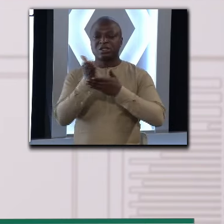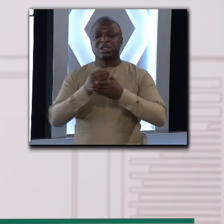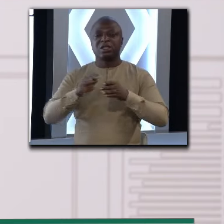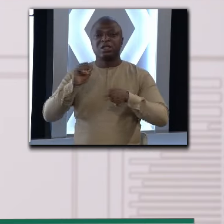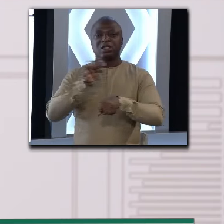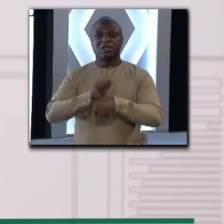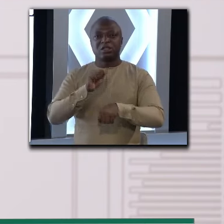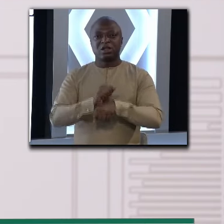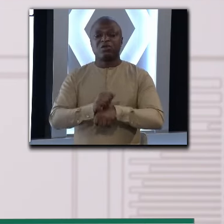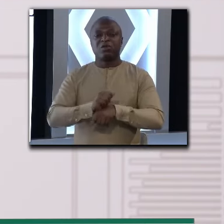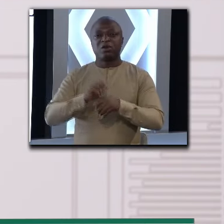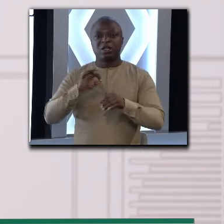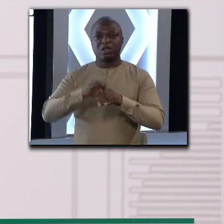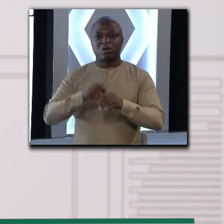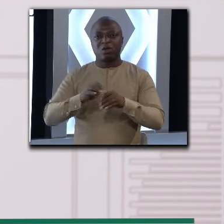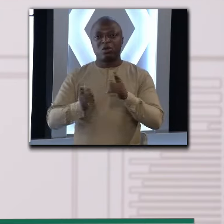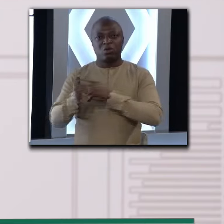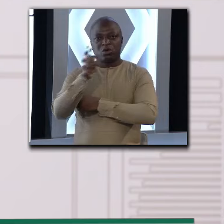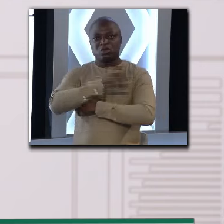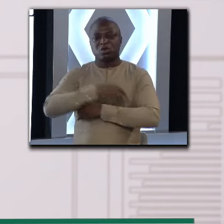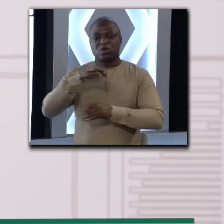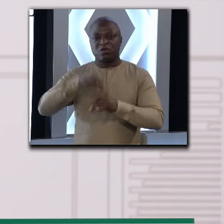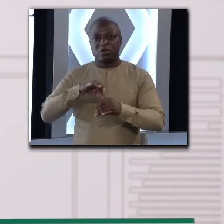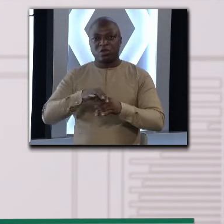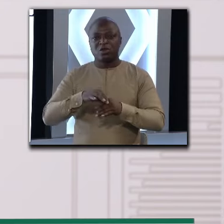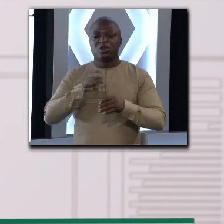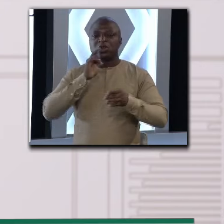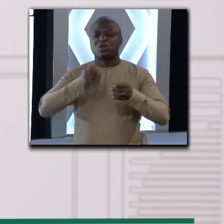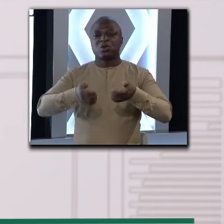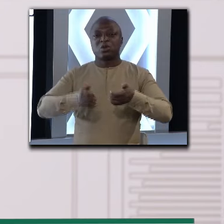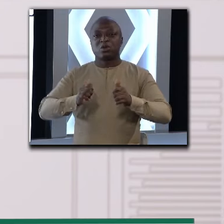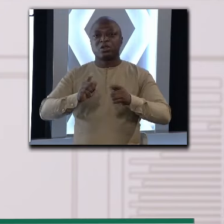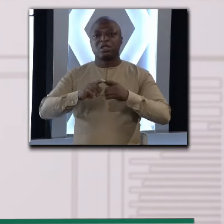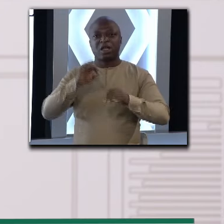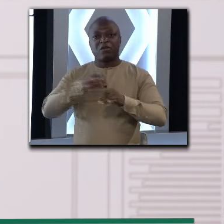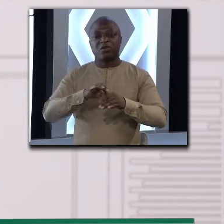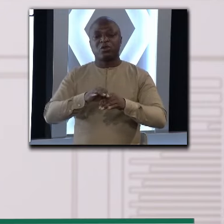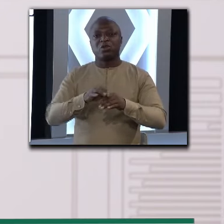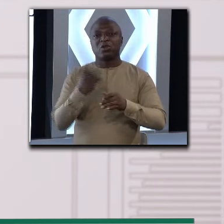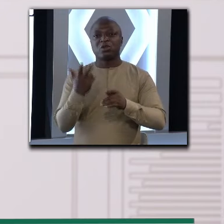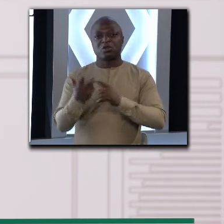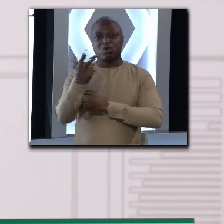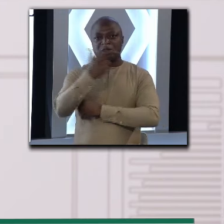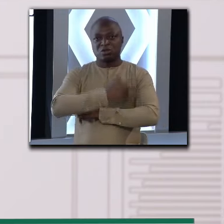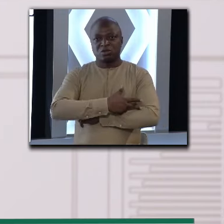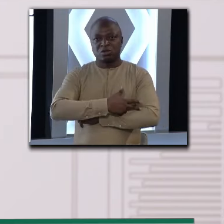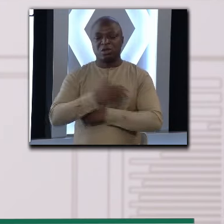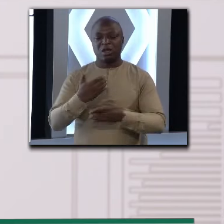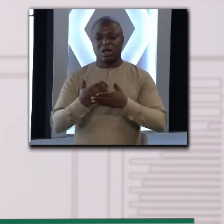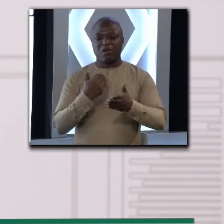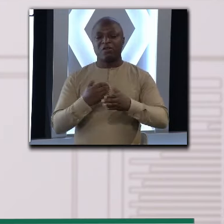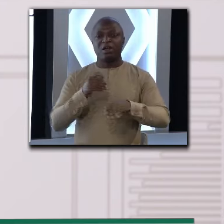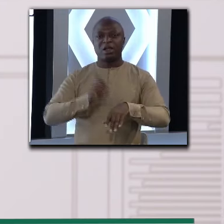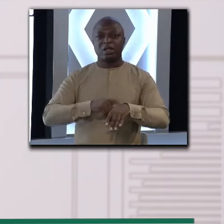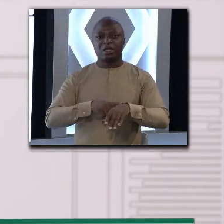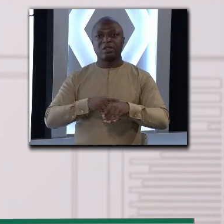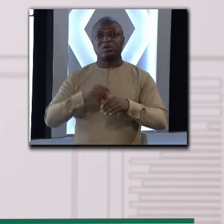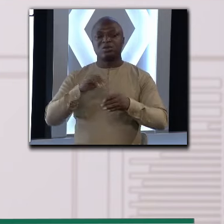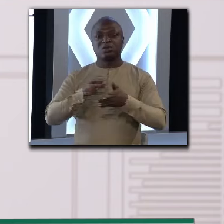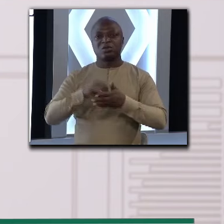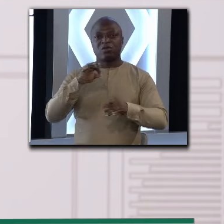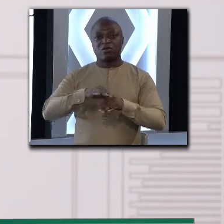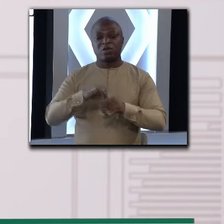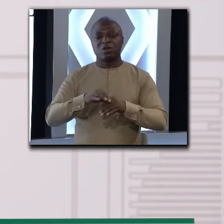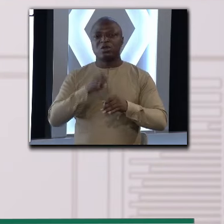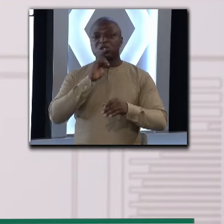opérations électorales le jour du scrutin sont autorisés à voter 72 heures avant la date du scrutin, soit